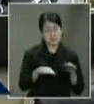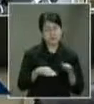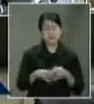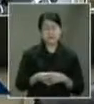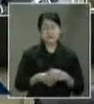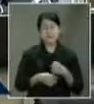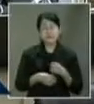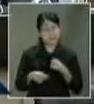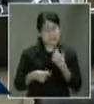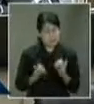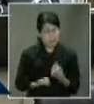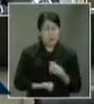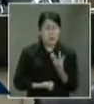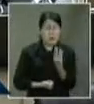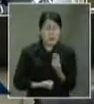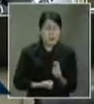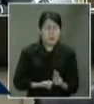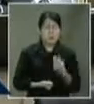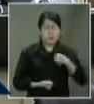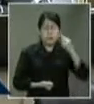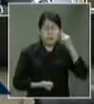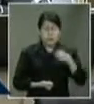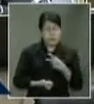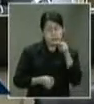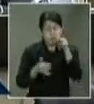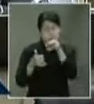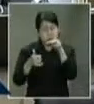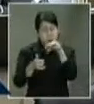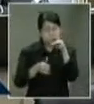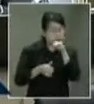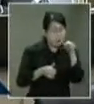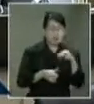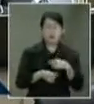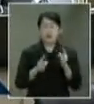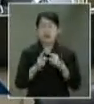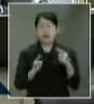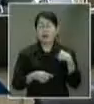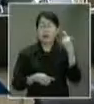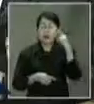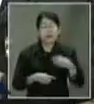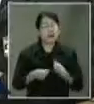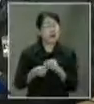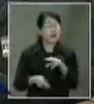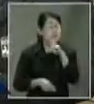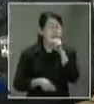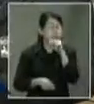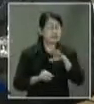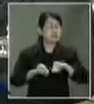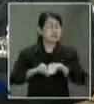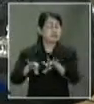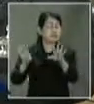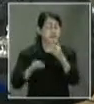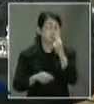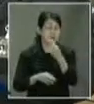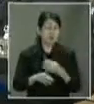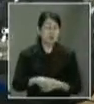ผมพร้อมเนื้อหนังไม่มีผมก็ยืนดูเองมาทำไมเขาบอกเอาเป็ดไปปล่อยสองตัวเป็นสัญลักษณ์รัฐมนตรี